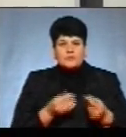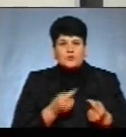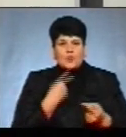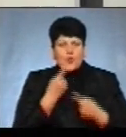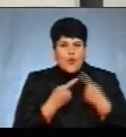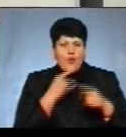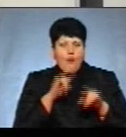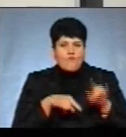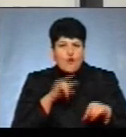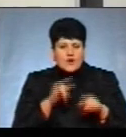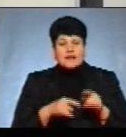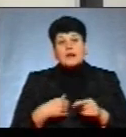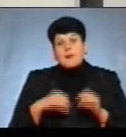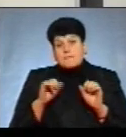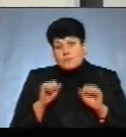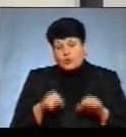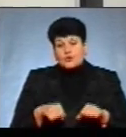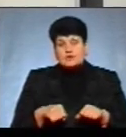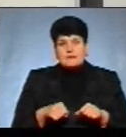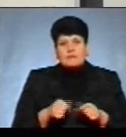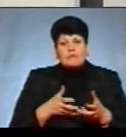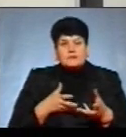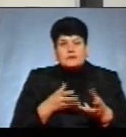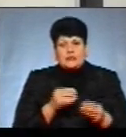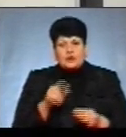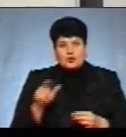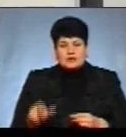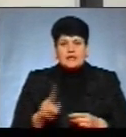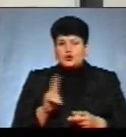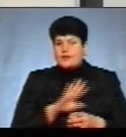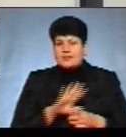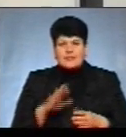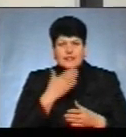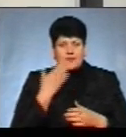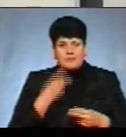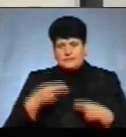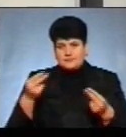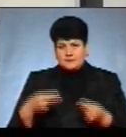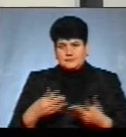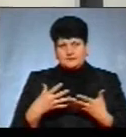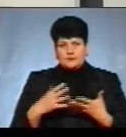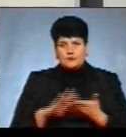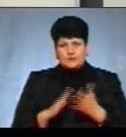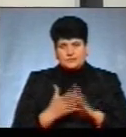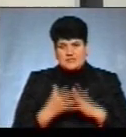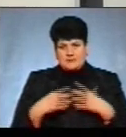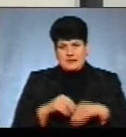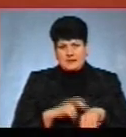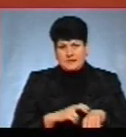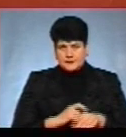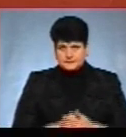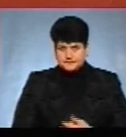переконувати, говорити, і я думаю, що таким чином ми зможемо, скажімо так, переконати людей, які не підписали на сьогоднішній декларації сімейним